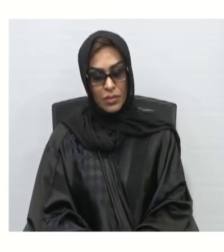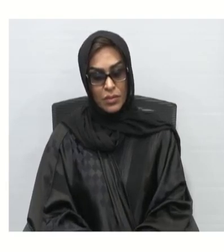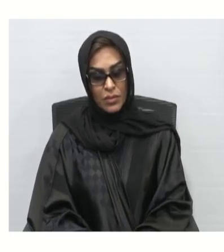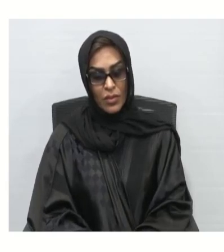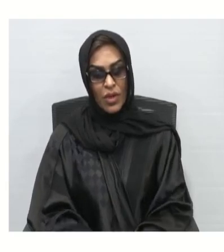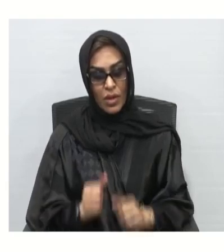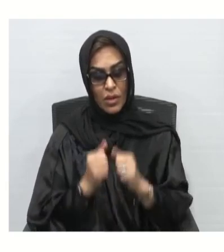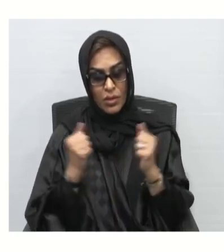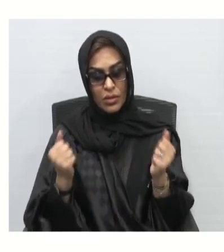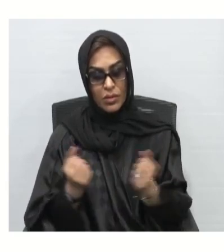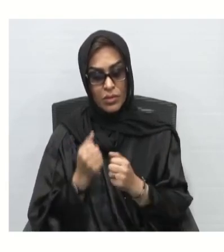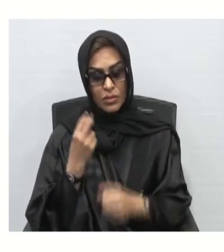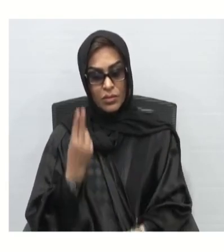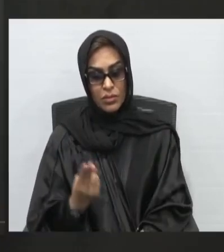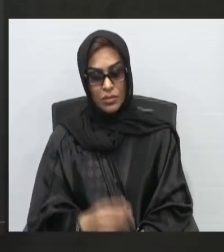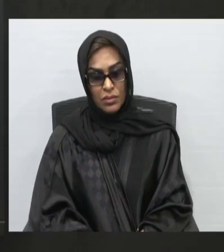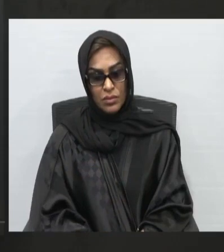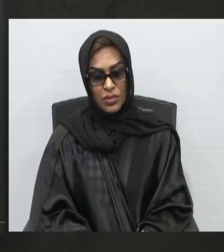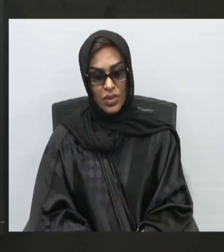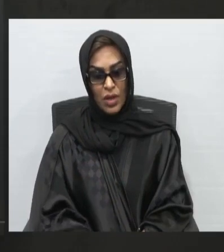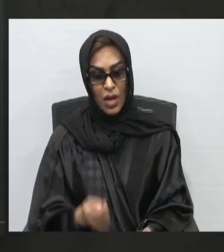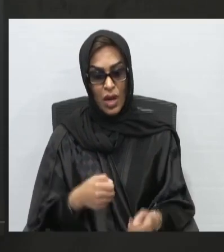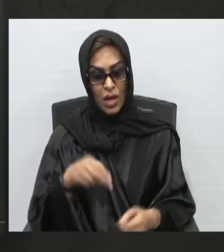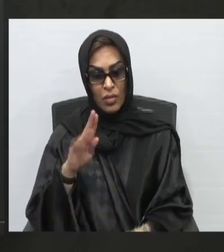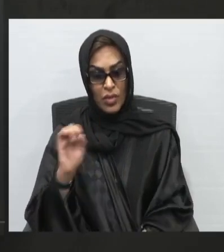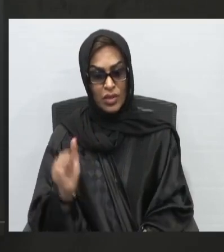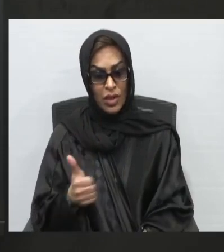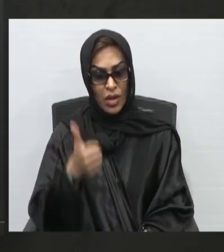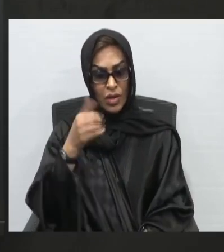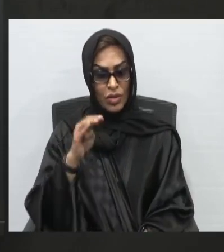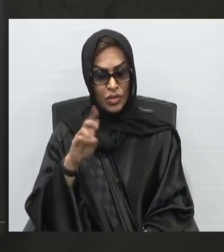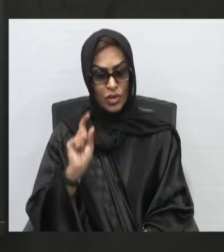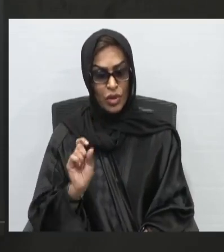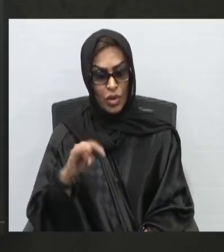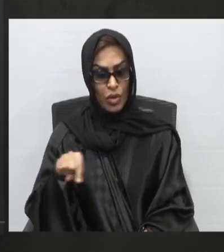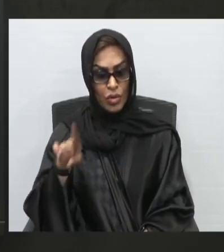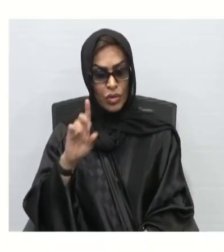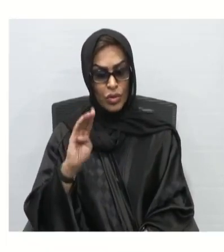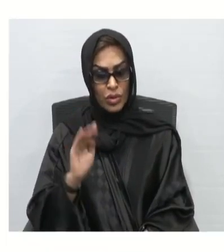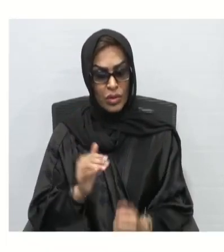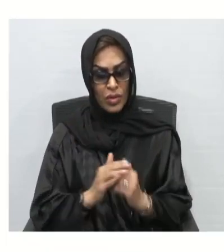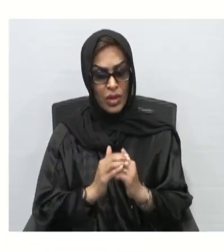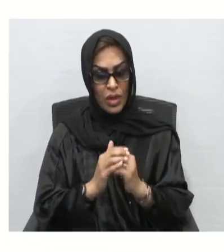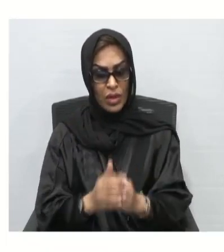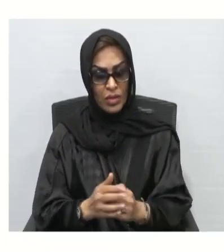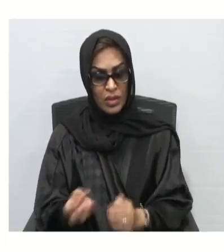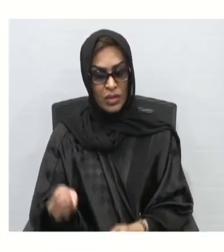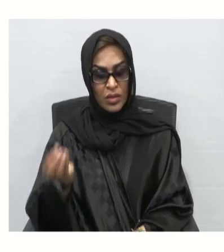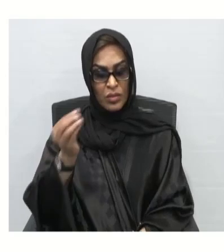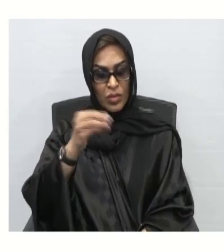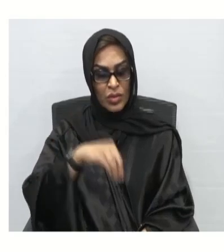النشاط رقم اثنين تتنافس المتاجر الالكترونيه في تقديم بعض الخدمات الاضافيه